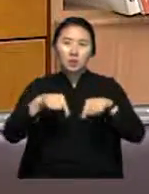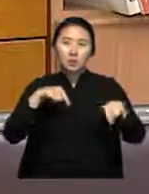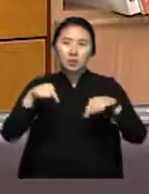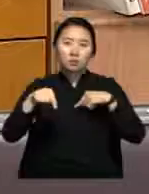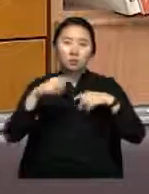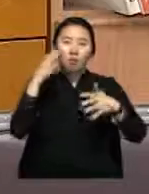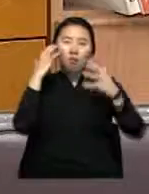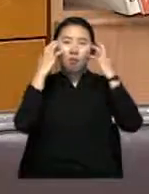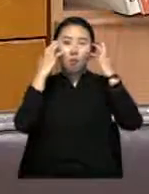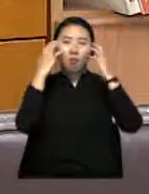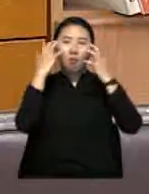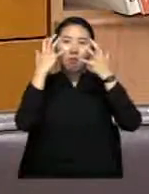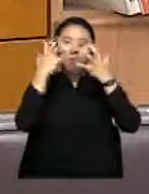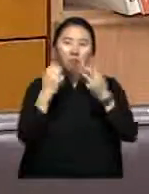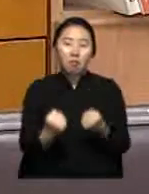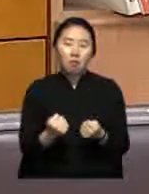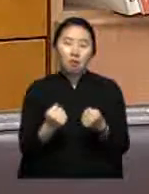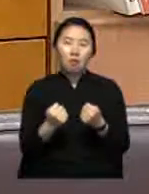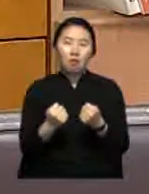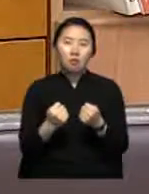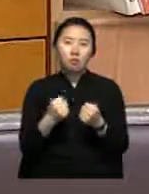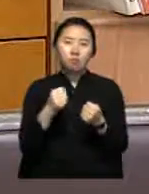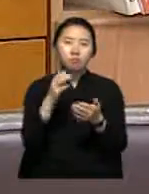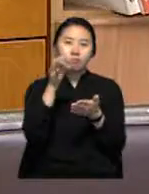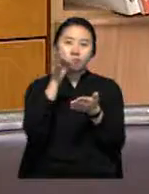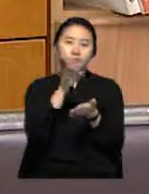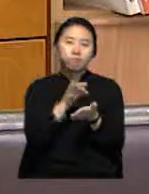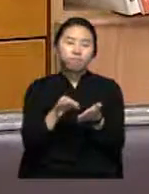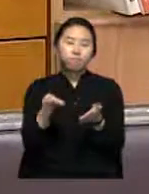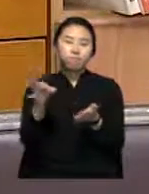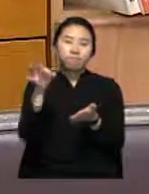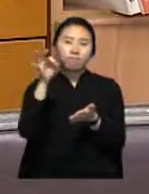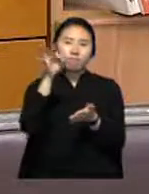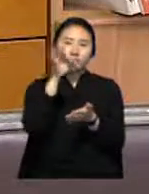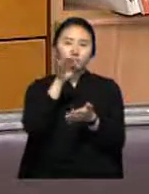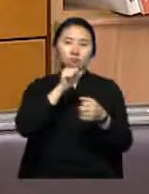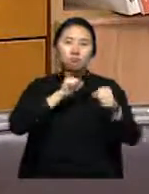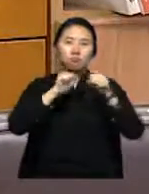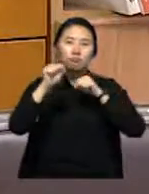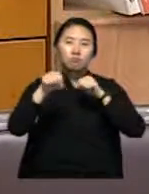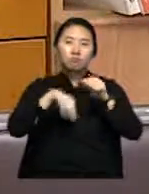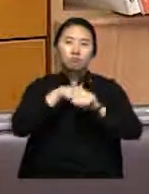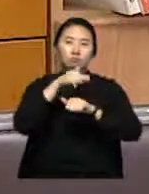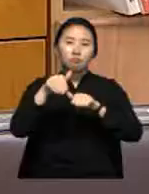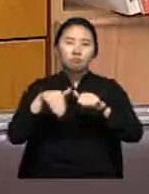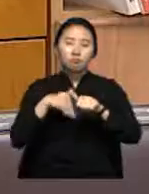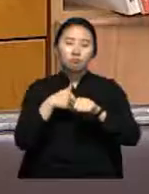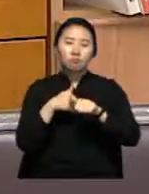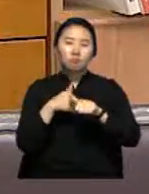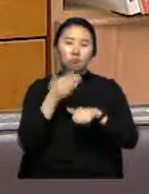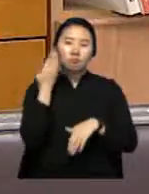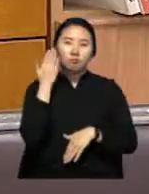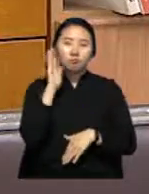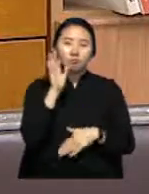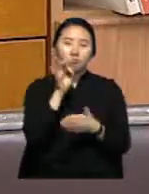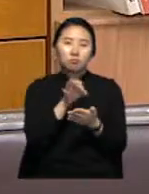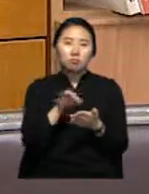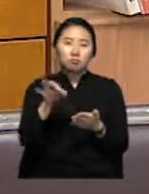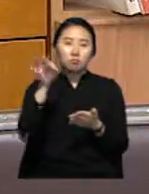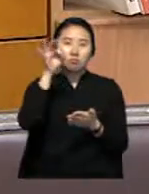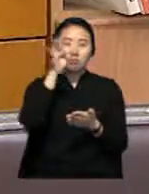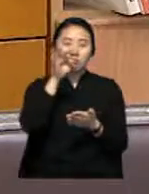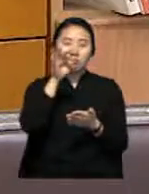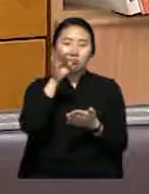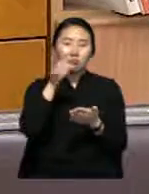굉장히 이제 혼란스러운 전국에서 이 물가까지 요동을 치고 있는 지금 상황이고요. 최근에 물가